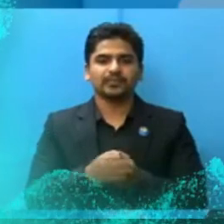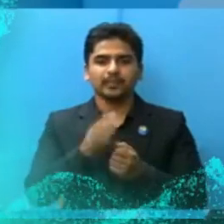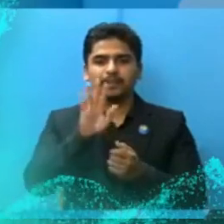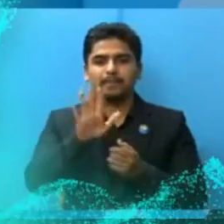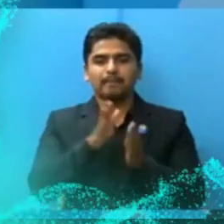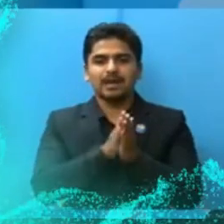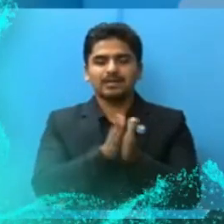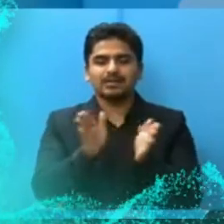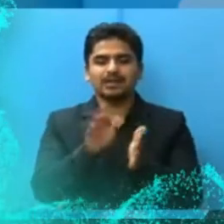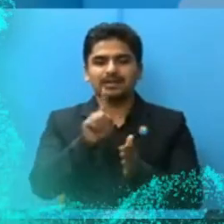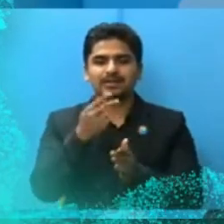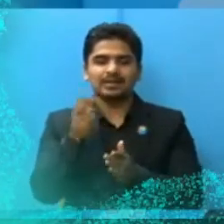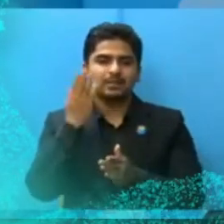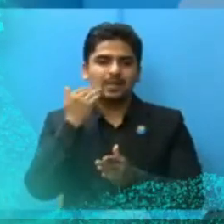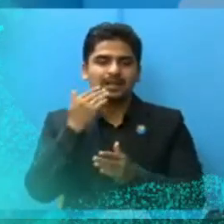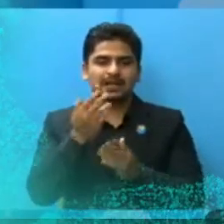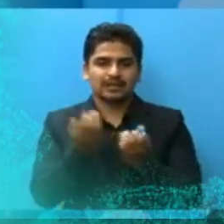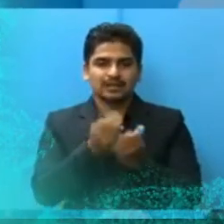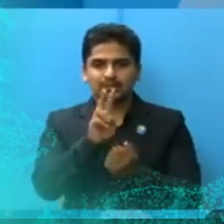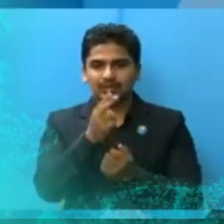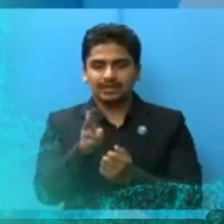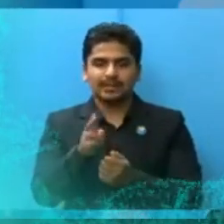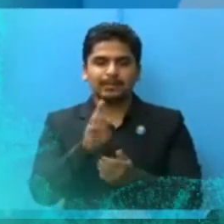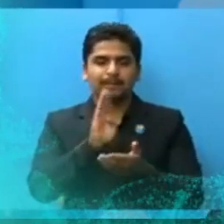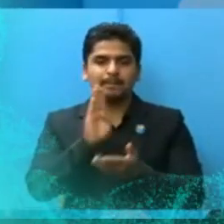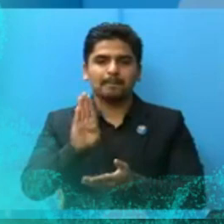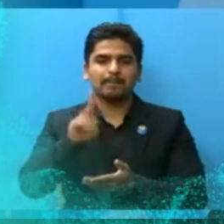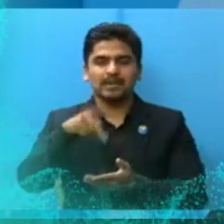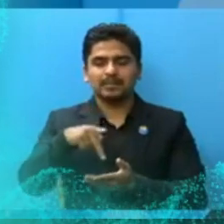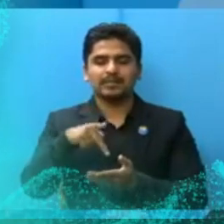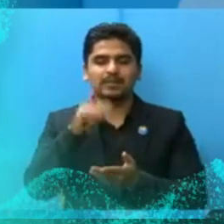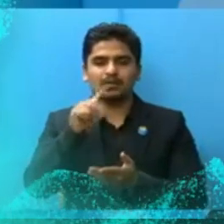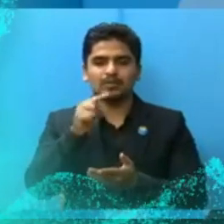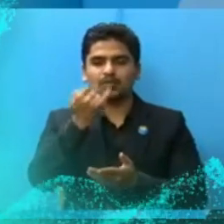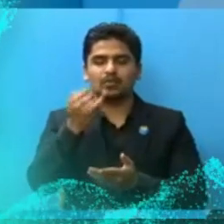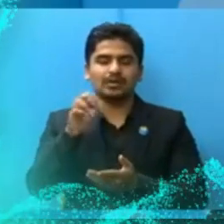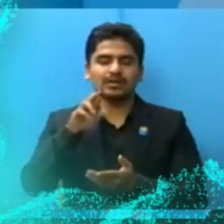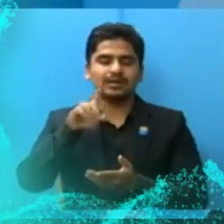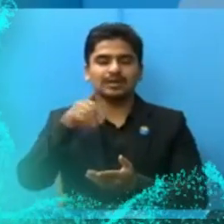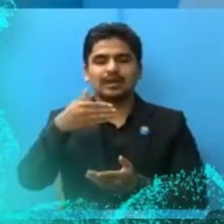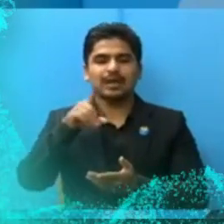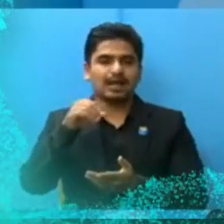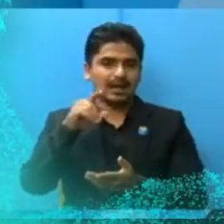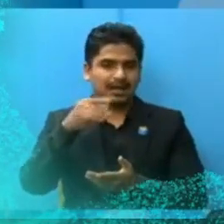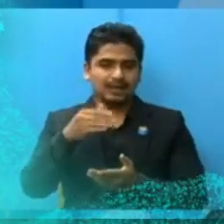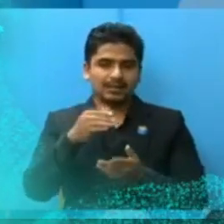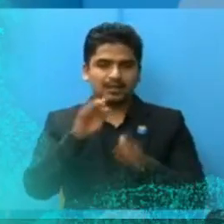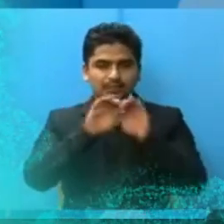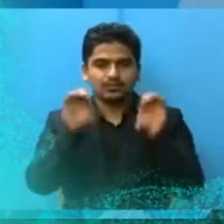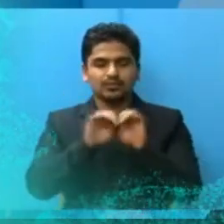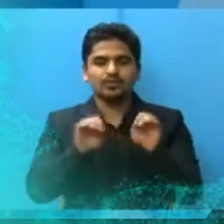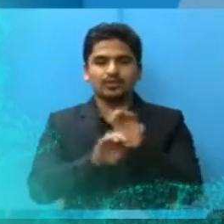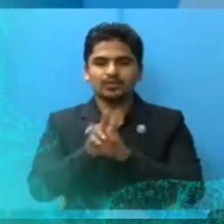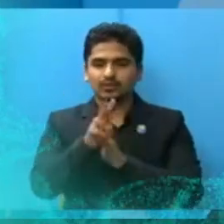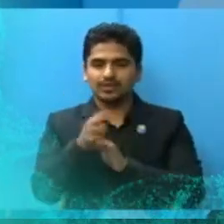5 थरमा 1 जना महिला गरी 2 जना, बिपी कोइराला स्वास्थ्य विज्ञान प्रतिष्ठान धरानमा सुनसरीको 2 जना